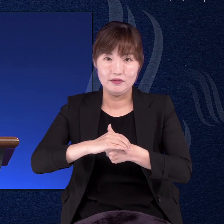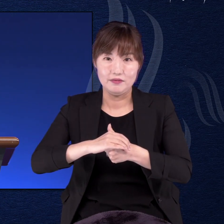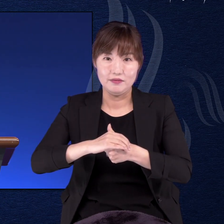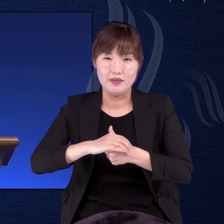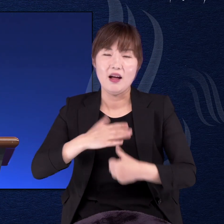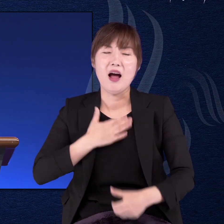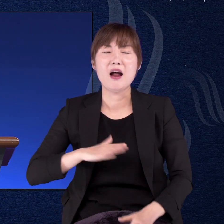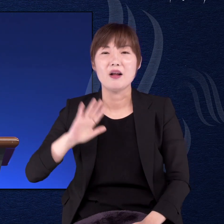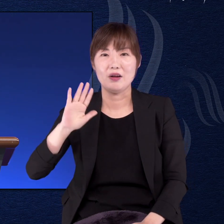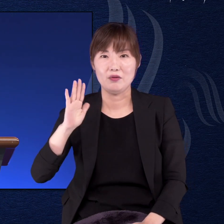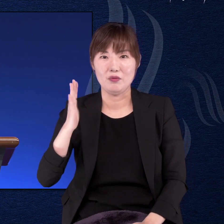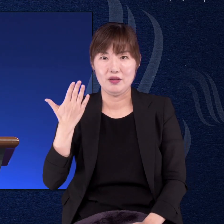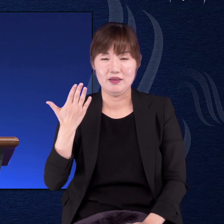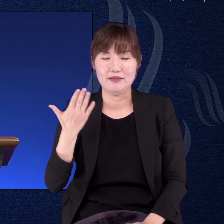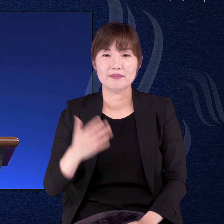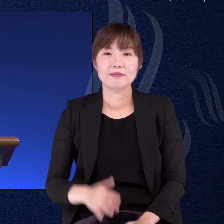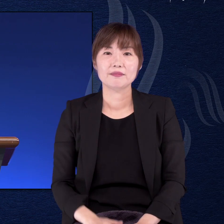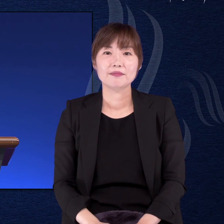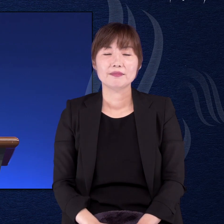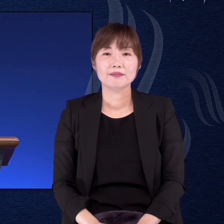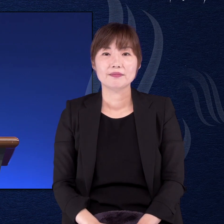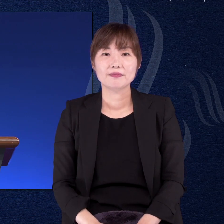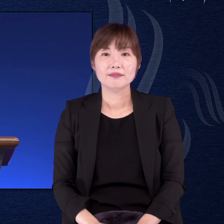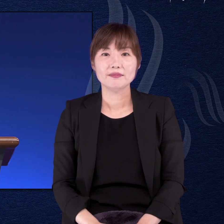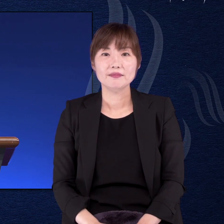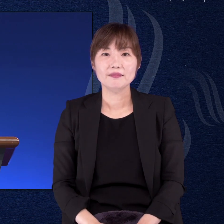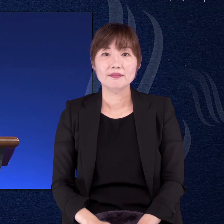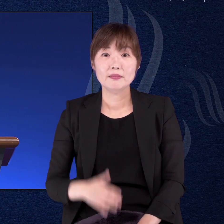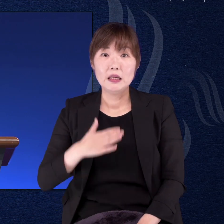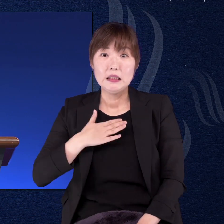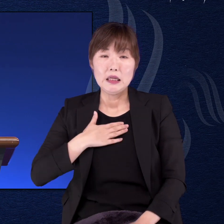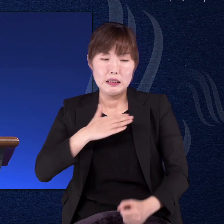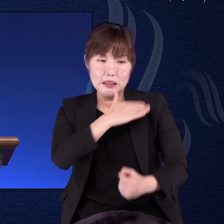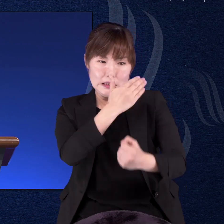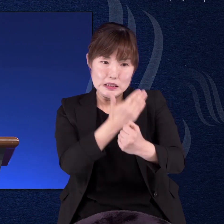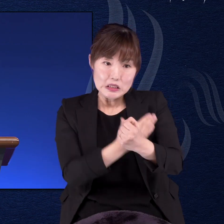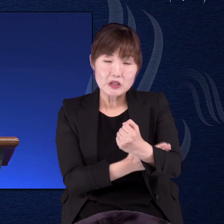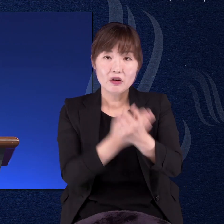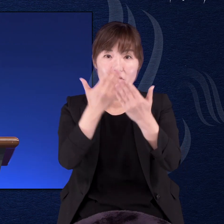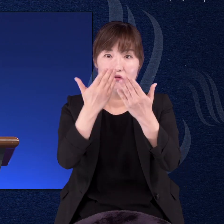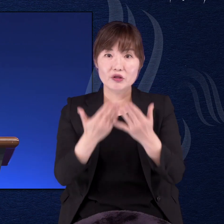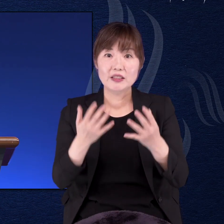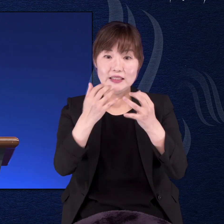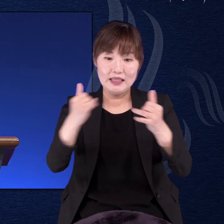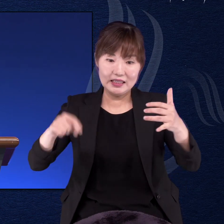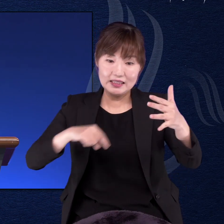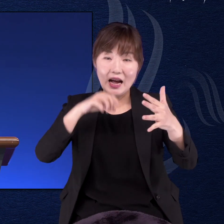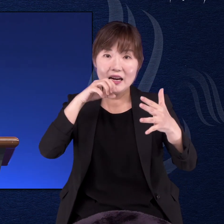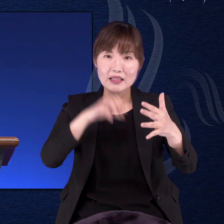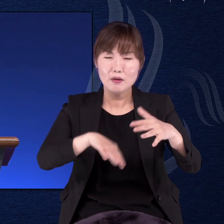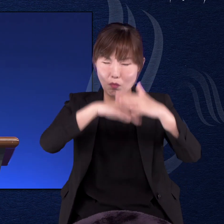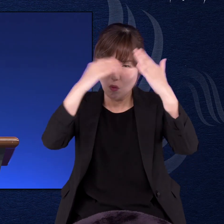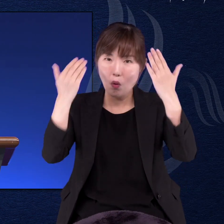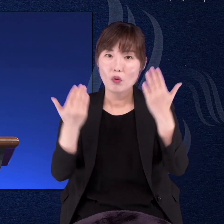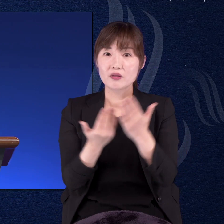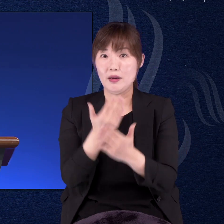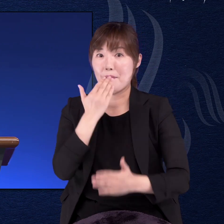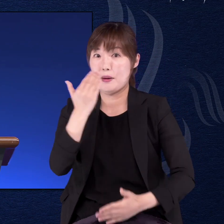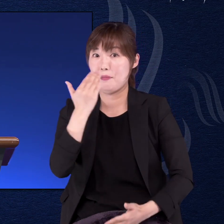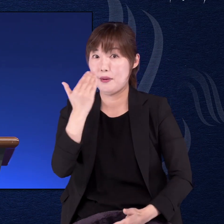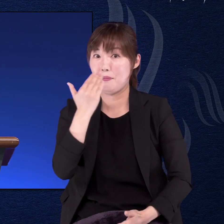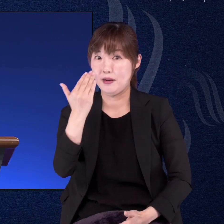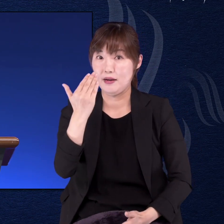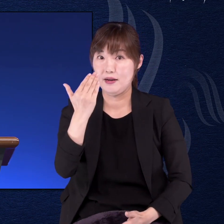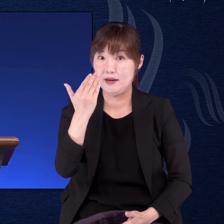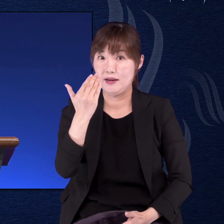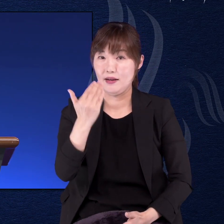왜 택하셨느냐? 물론 내게 능력 주시는 자 안에서 우린 모든 것을 할 수 있습니다. 그렇기 때문에 이 아이